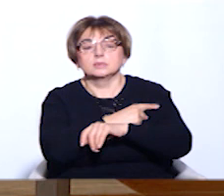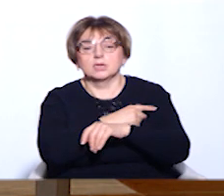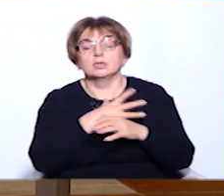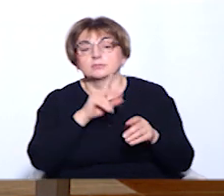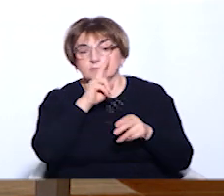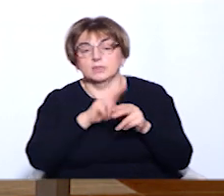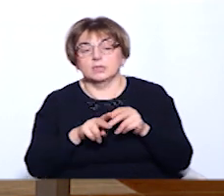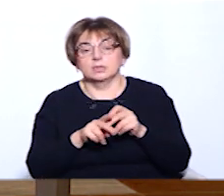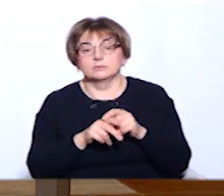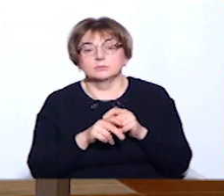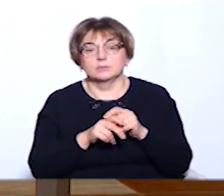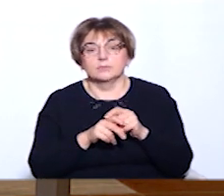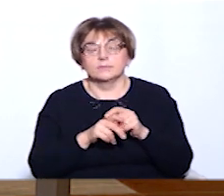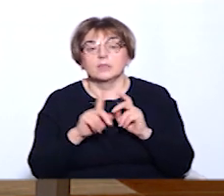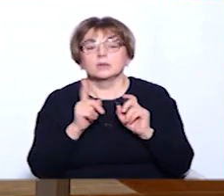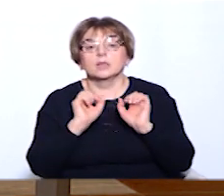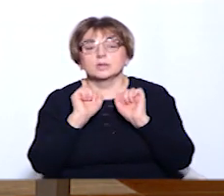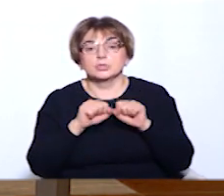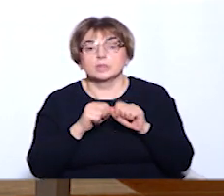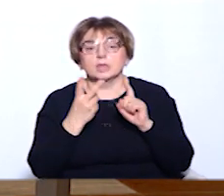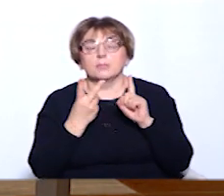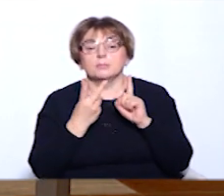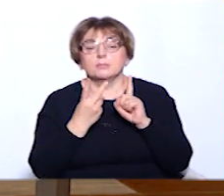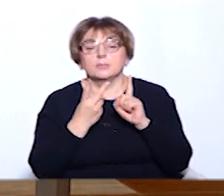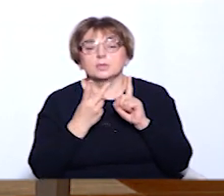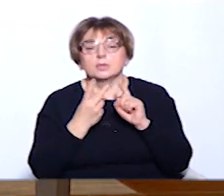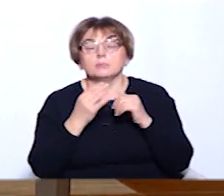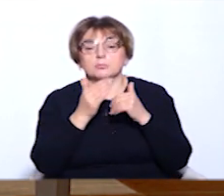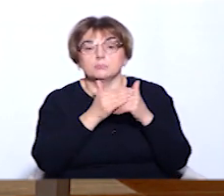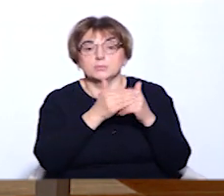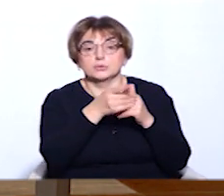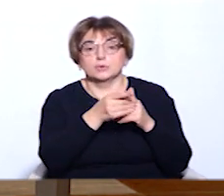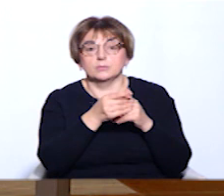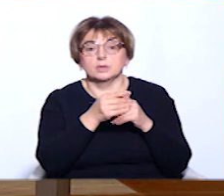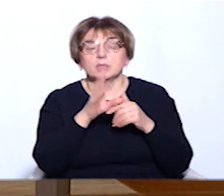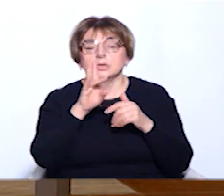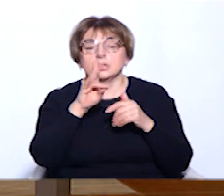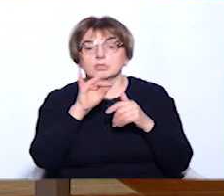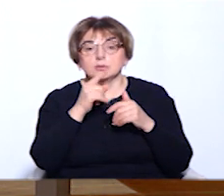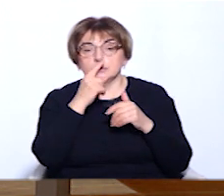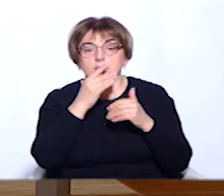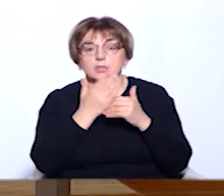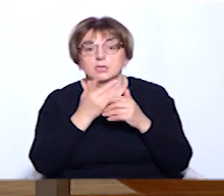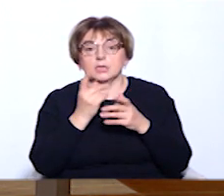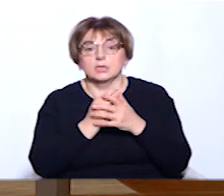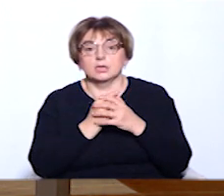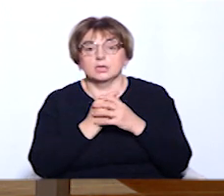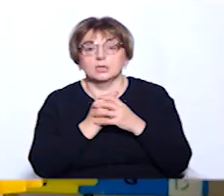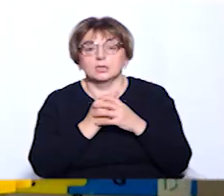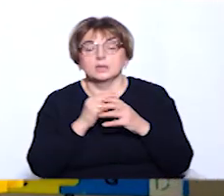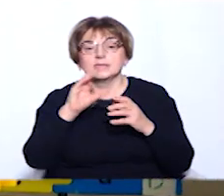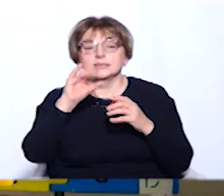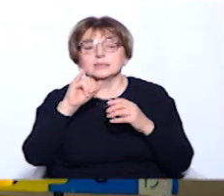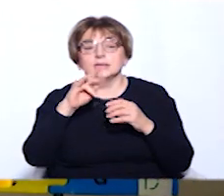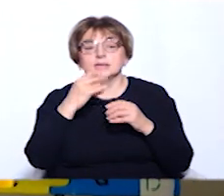თვისებებს. რაც შეეხება მეორე მეზობელს, ესე ვთქვათ, ნახშირბადისა, რომელიც არის